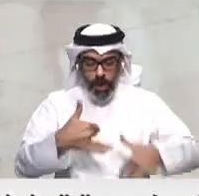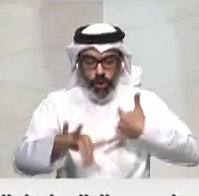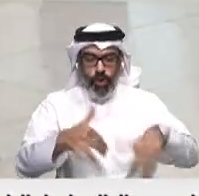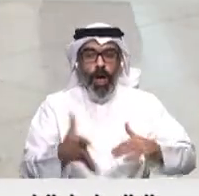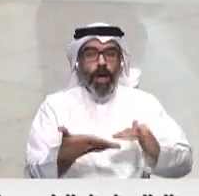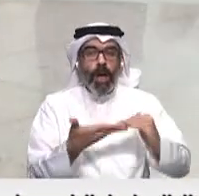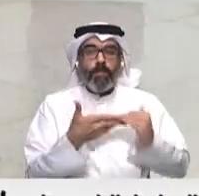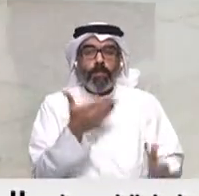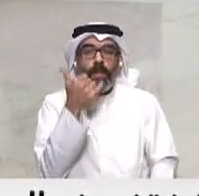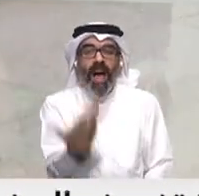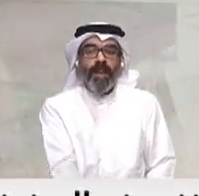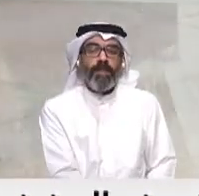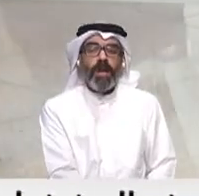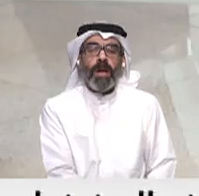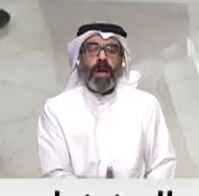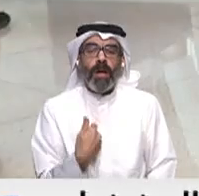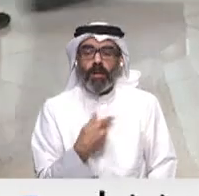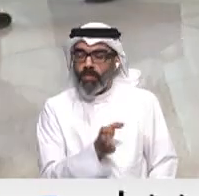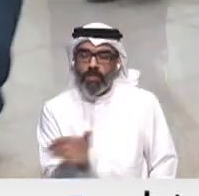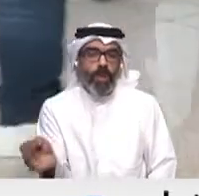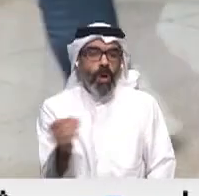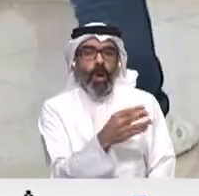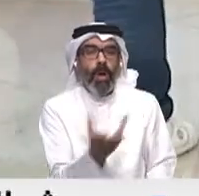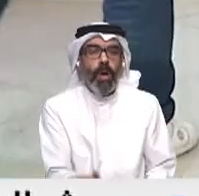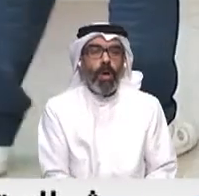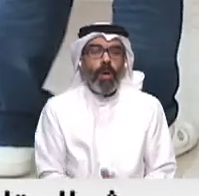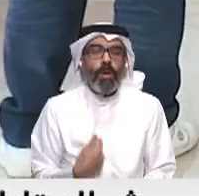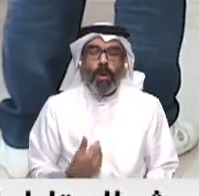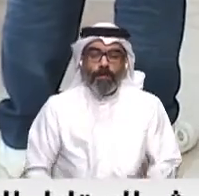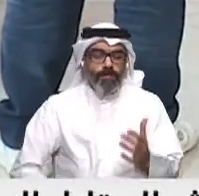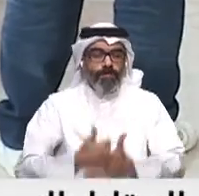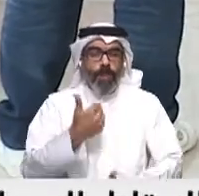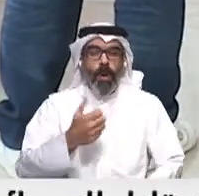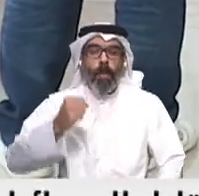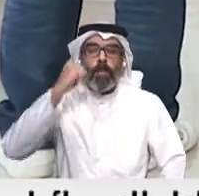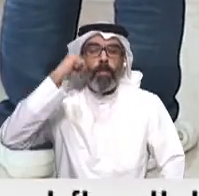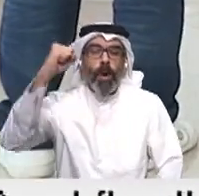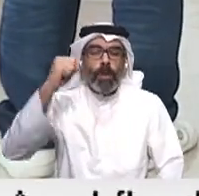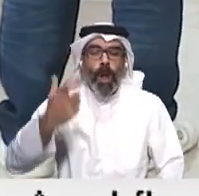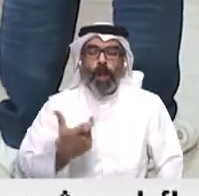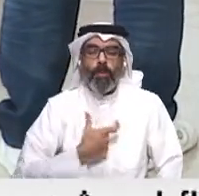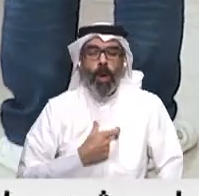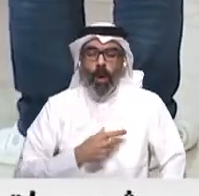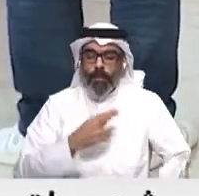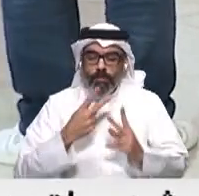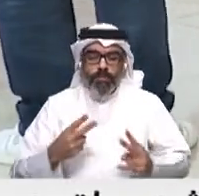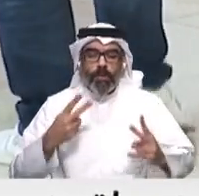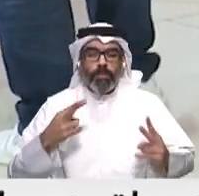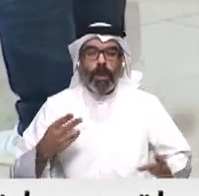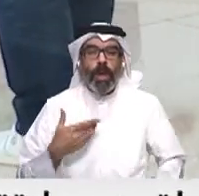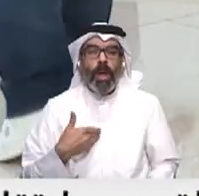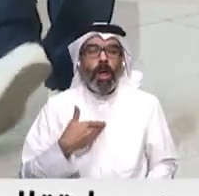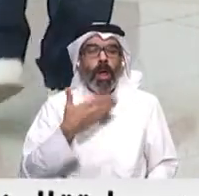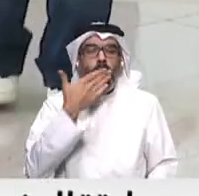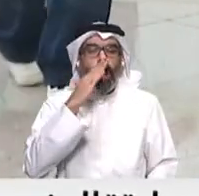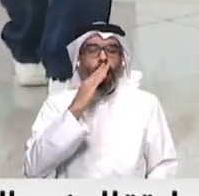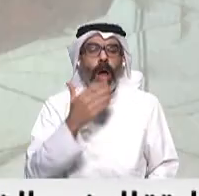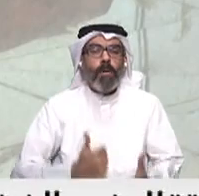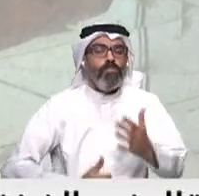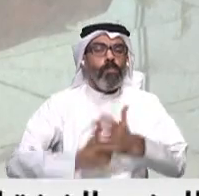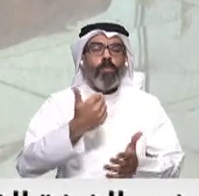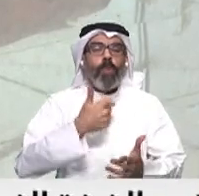ساعد، تغلبنا بالرياضة، تغلبنا بالبطولات، بكل شيء يعني احنا قدرنا نصنع المستحيل.